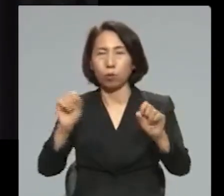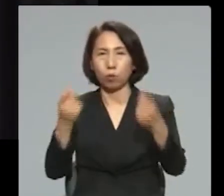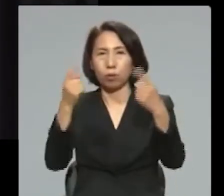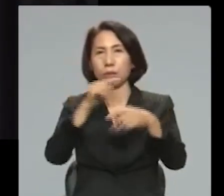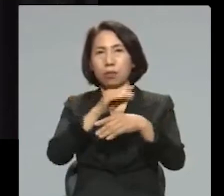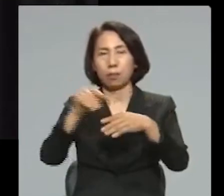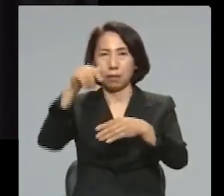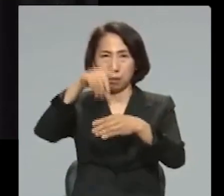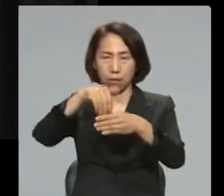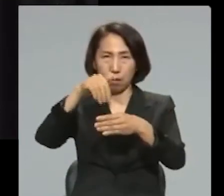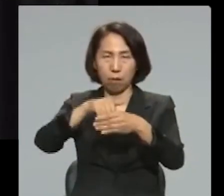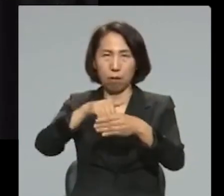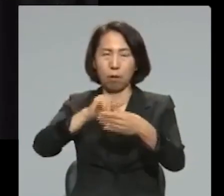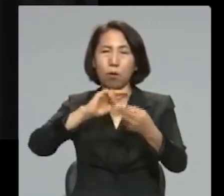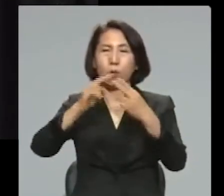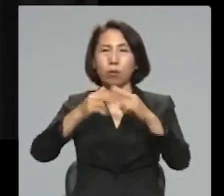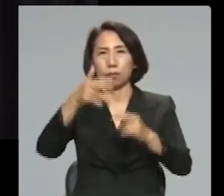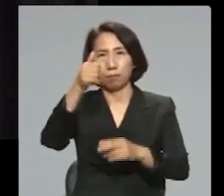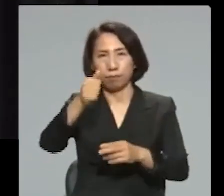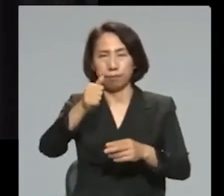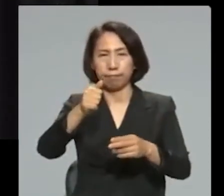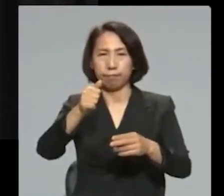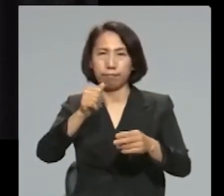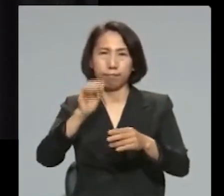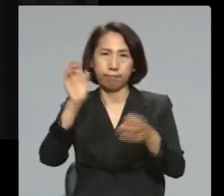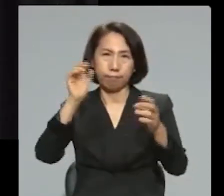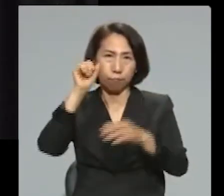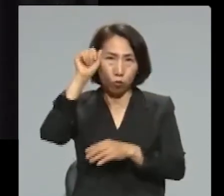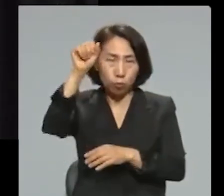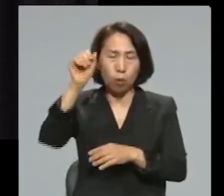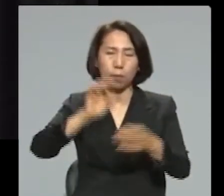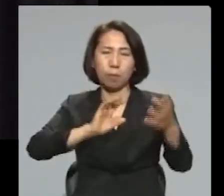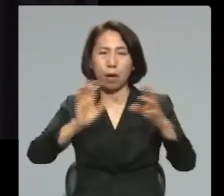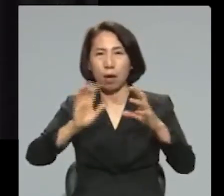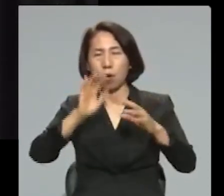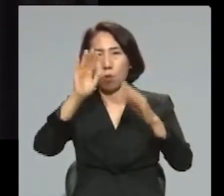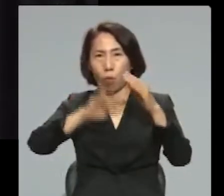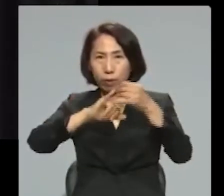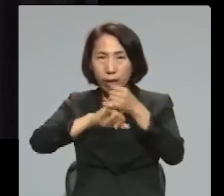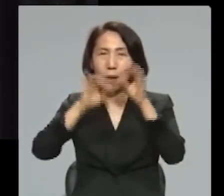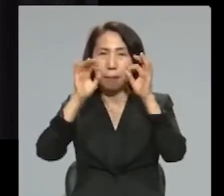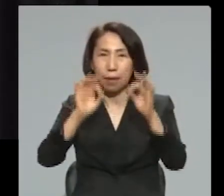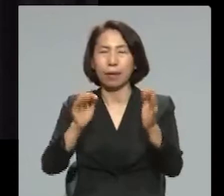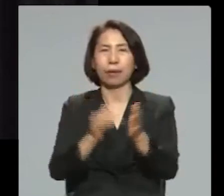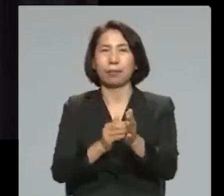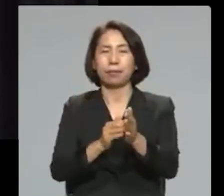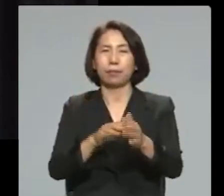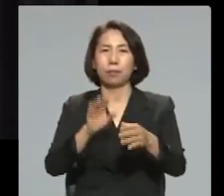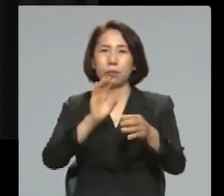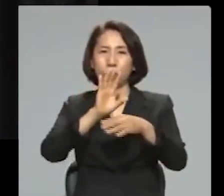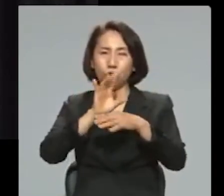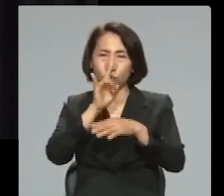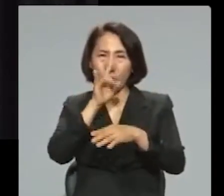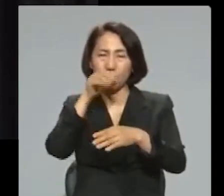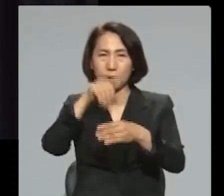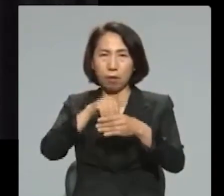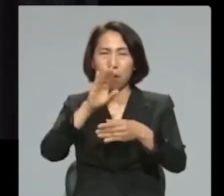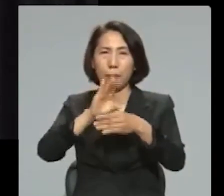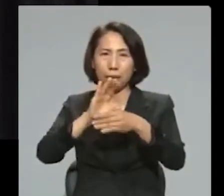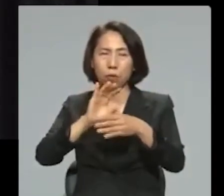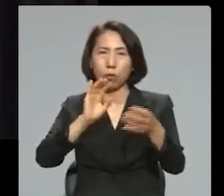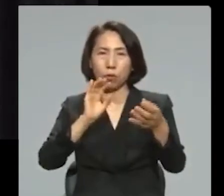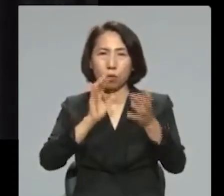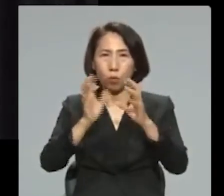동시지방선거 고령군수선거 후보들의 정견과 공약을 살펴봤습니다. 이 토론은 중앙선거방송토론위원회의